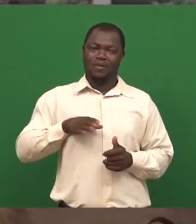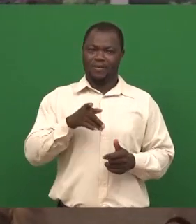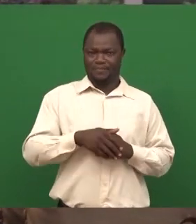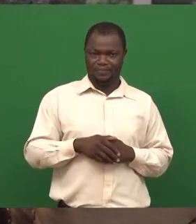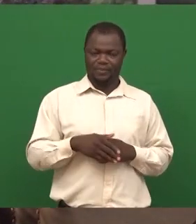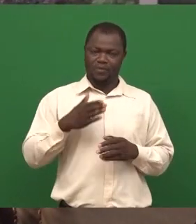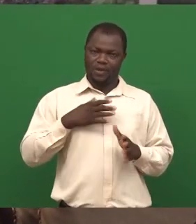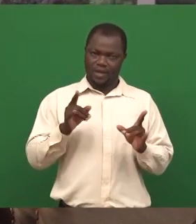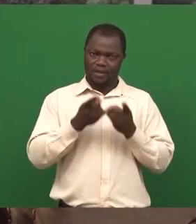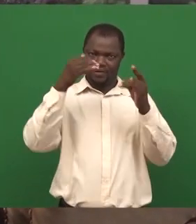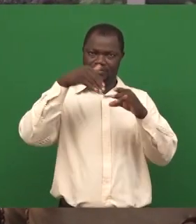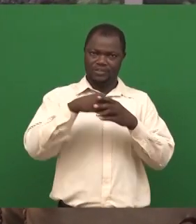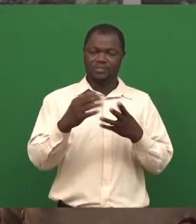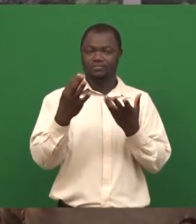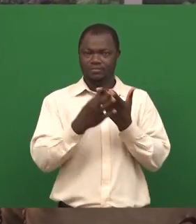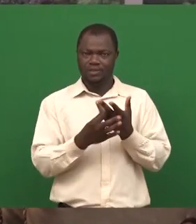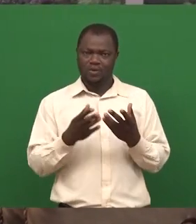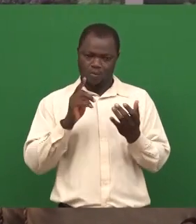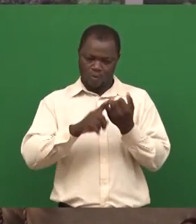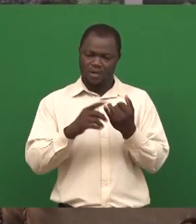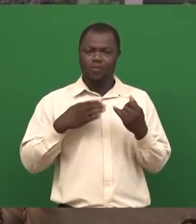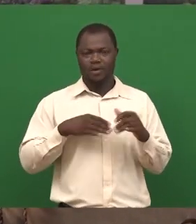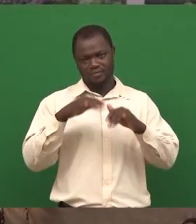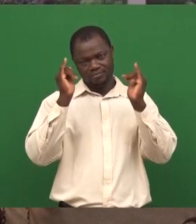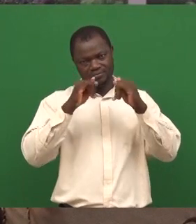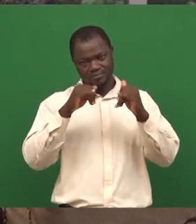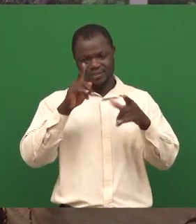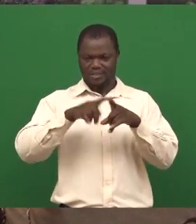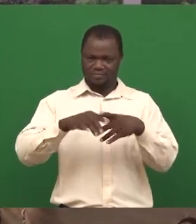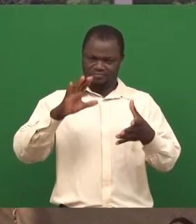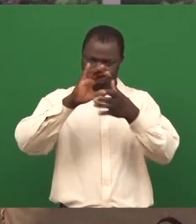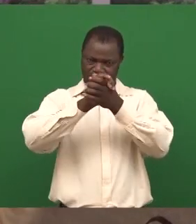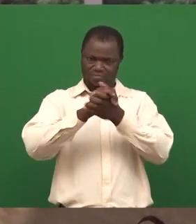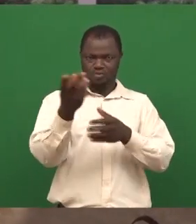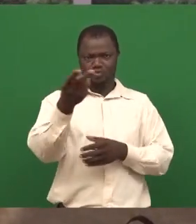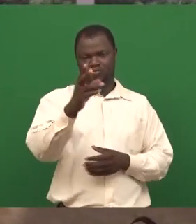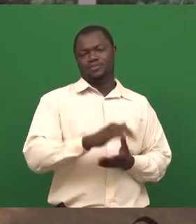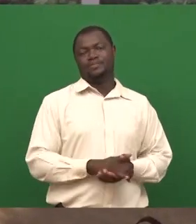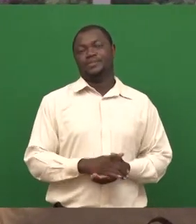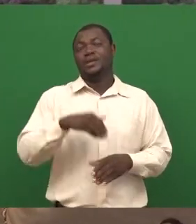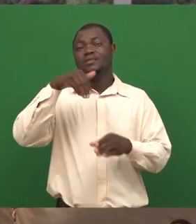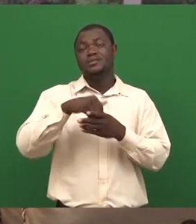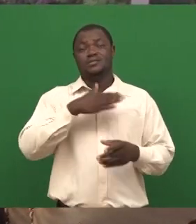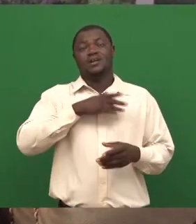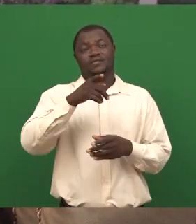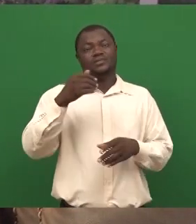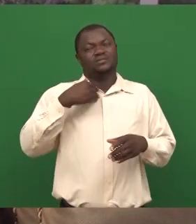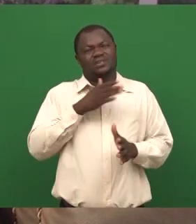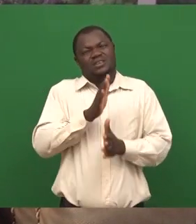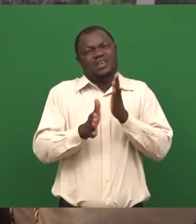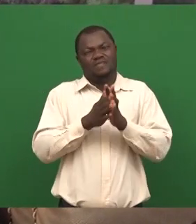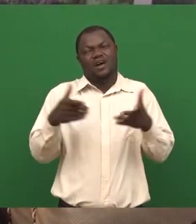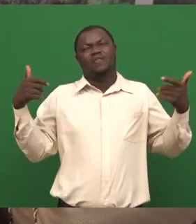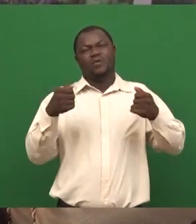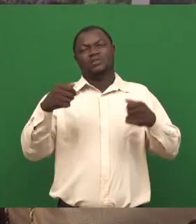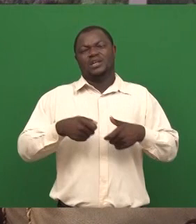Zvinoda muwanano ka, zvinoda kunzwanana kwenyu muri vaviri. Ndozvatinogara tichitaura. Mukudanana kwenyu hatigone